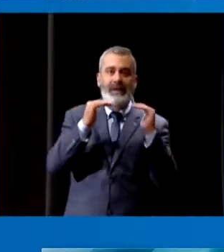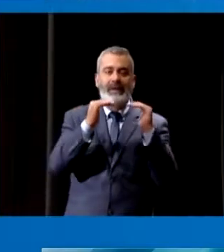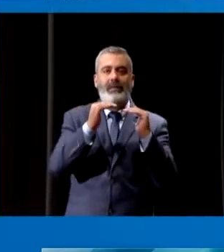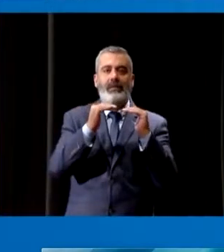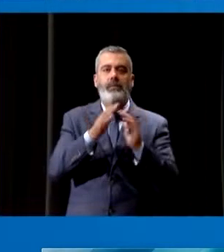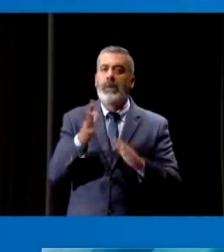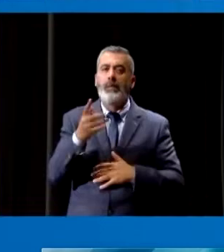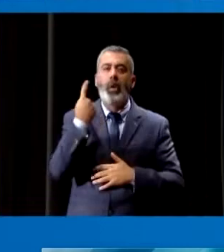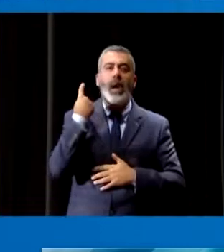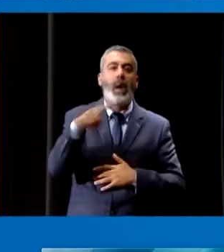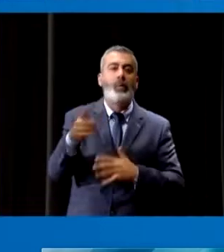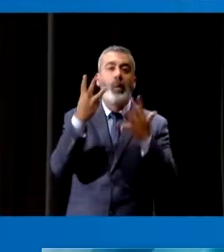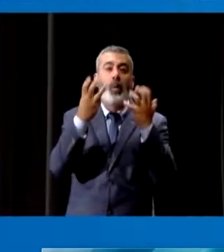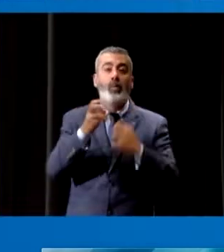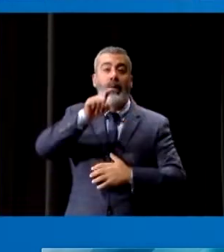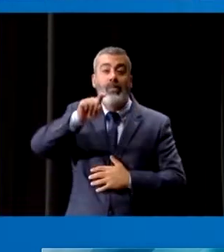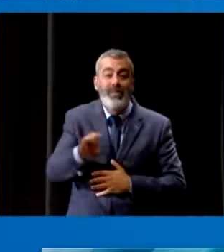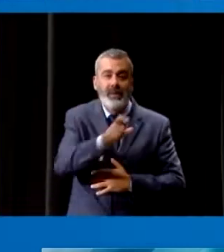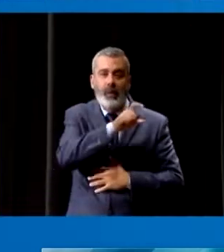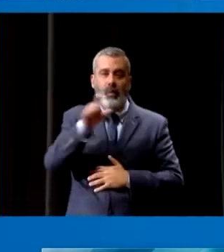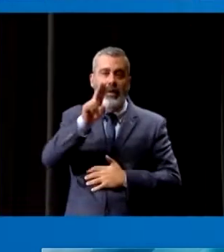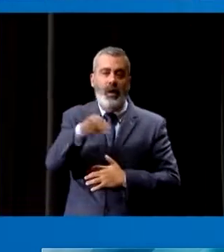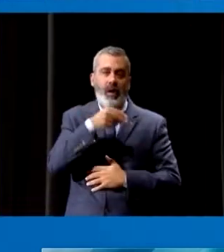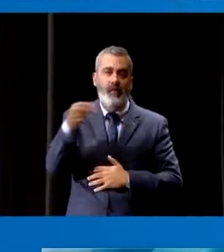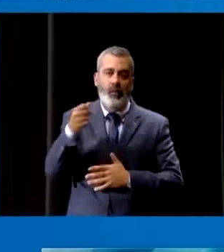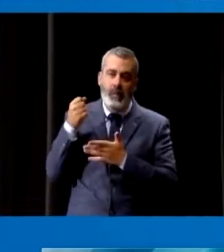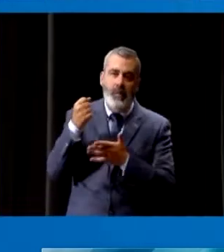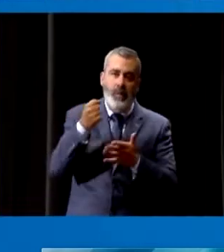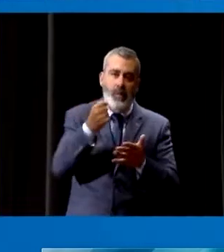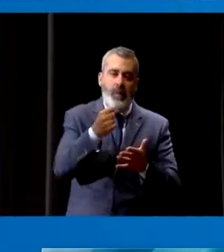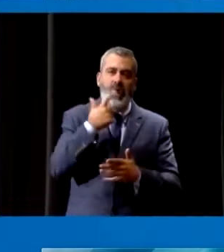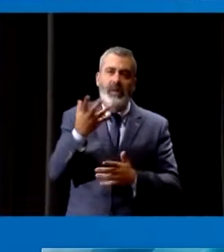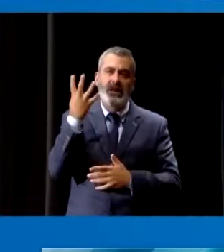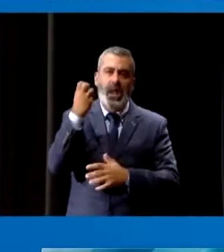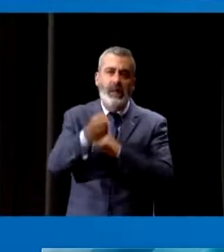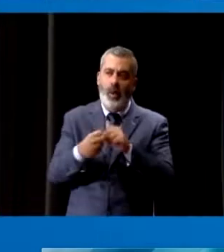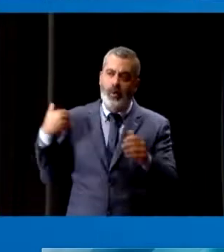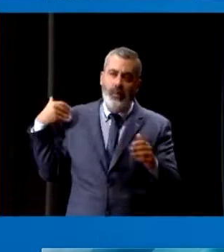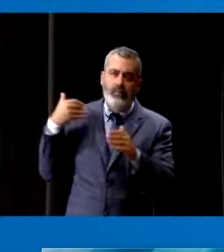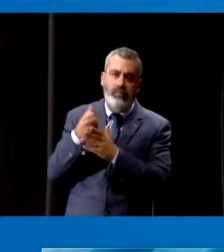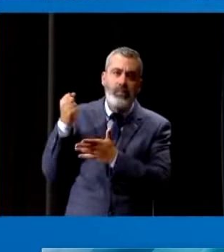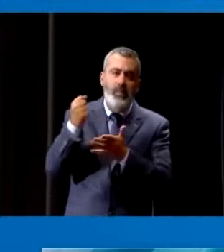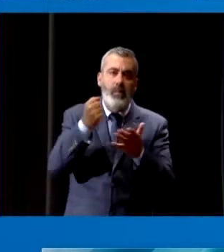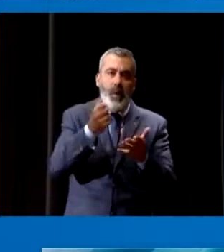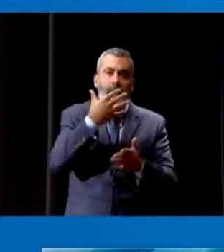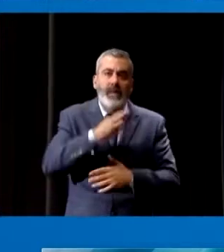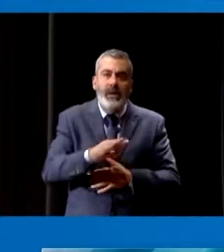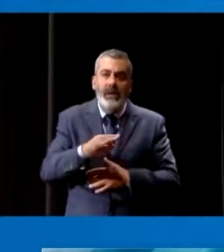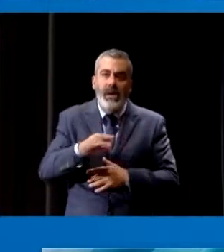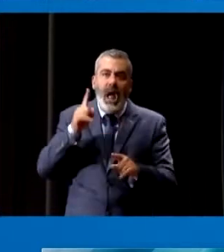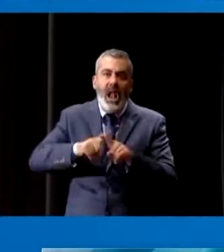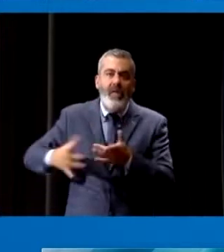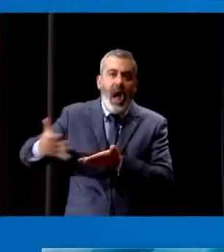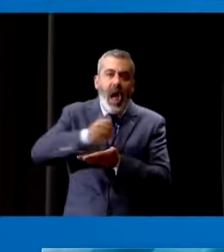περίπου 180 δισεκατομμύρια ευρώ, σωρευτικά, μέσα στις τελευταίες 4 δεκαετίες. Είναι ένα ΑΕΠ της χώρας,